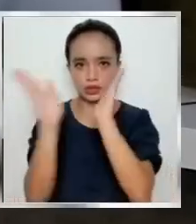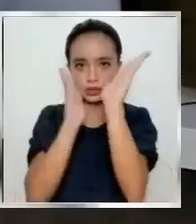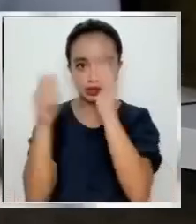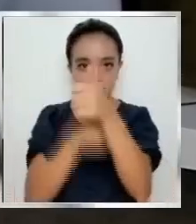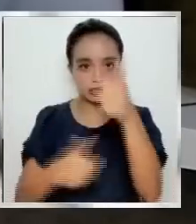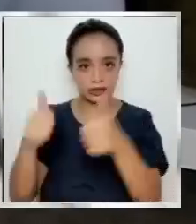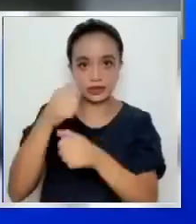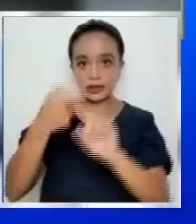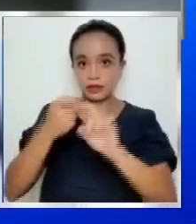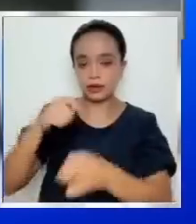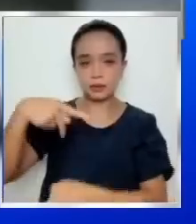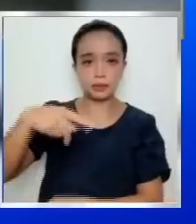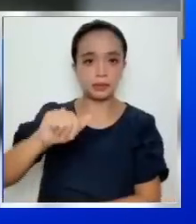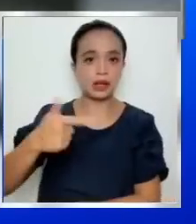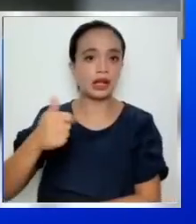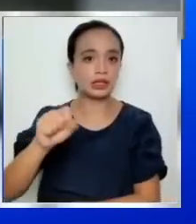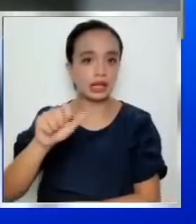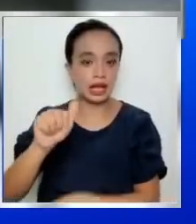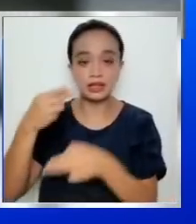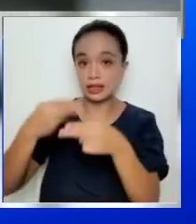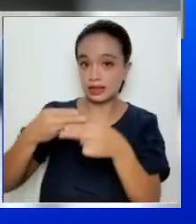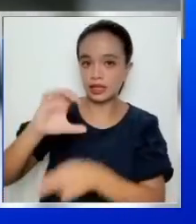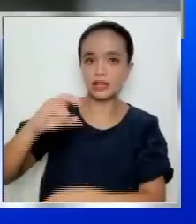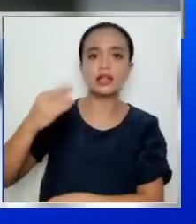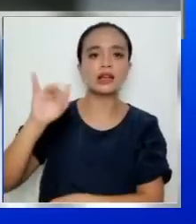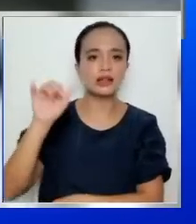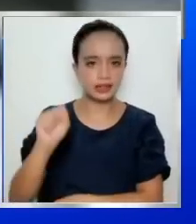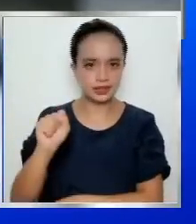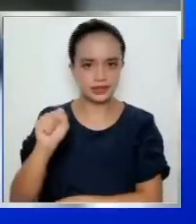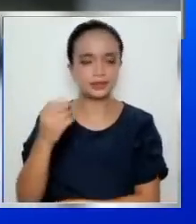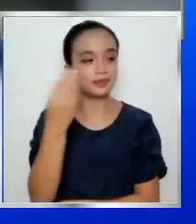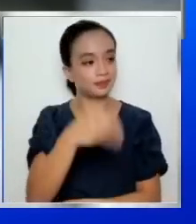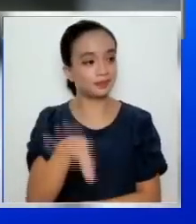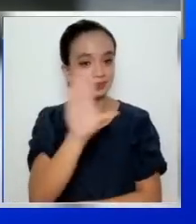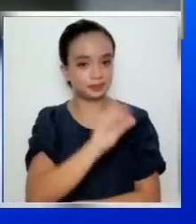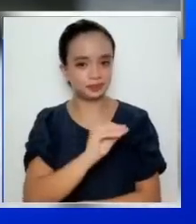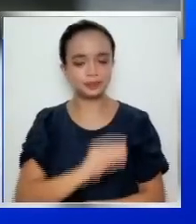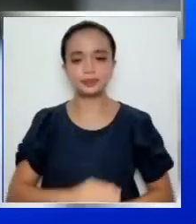si Chris Perez. Magandang gabi sa iyo, Chris.